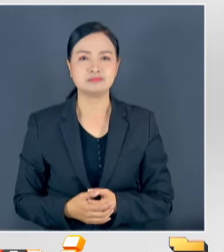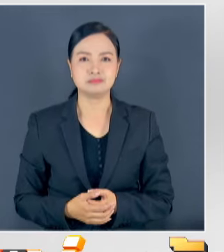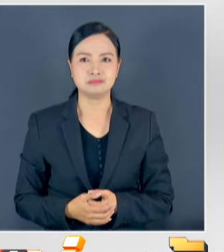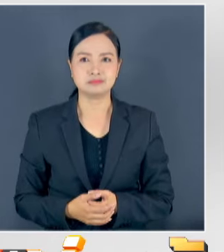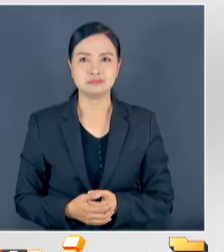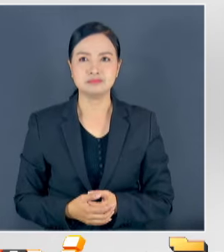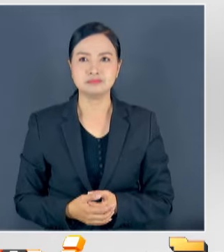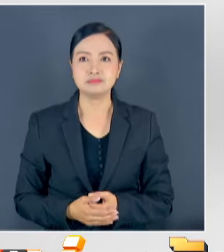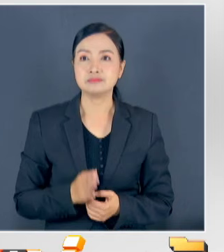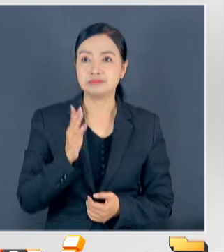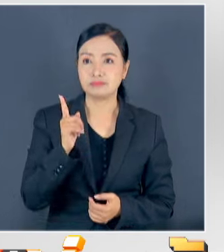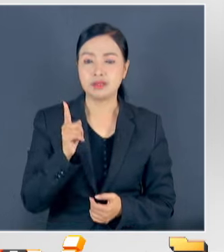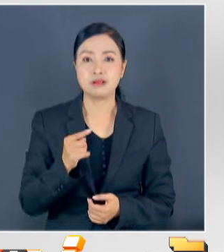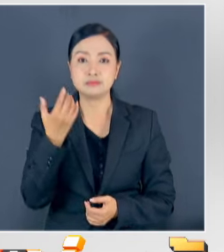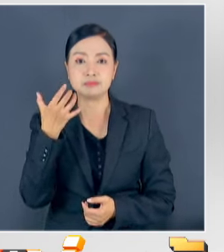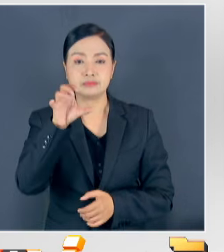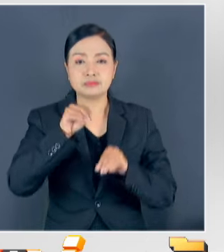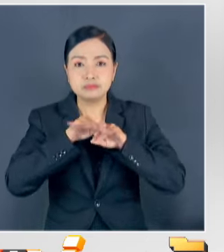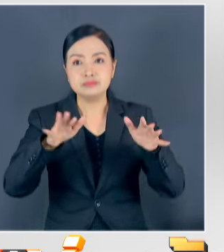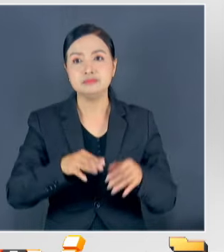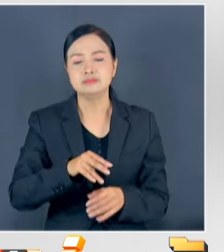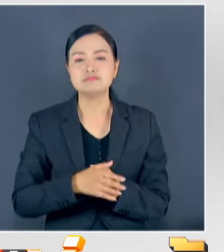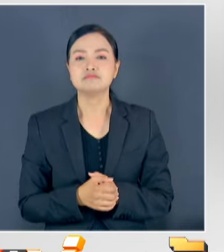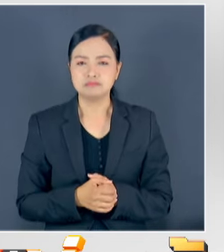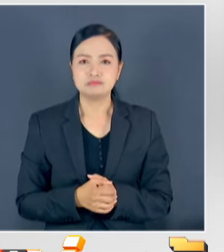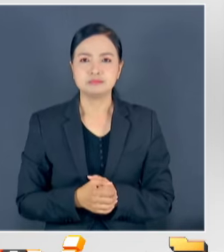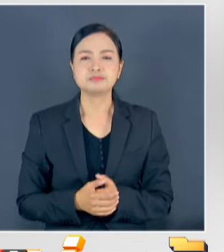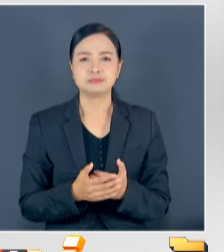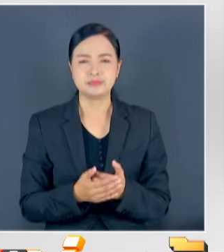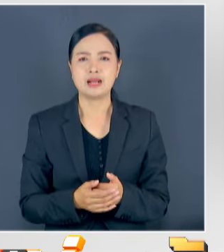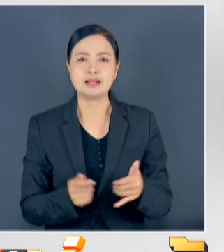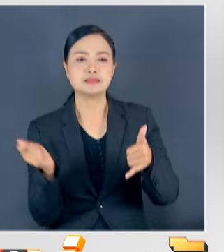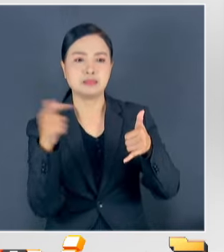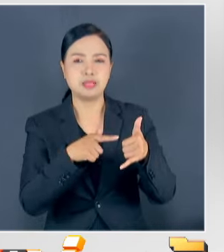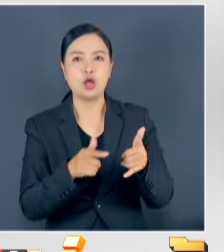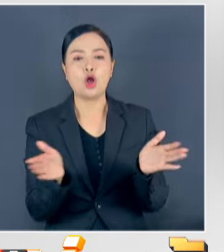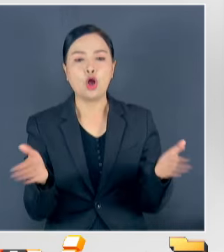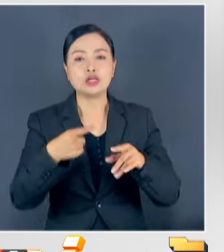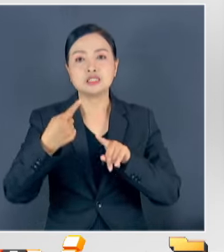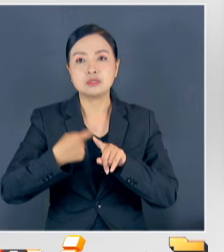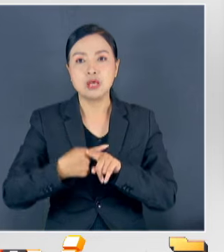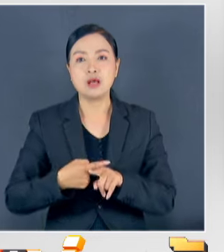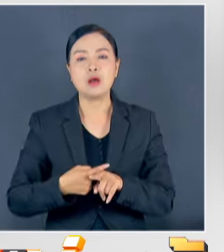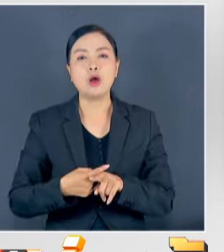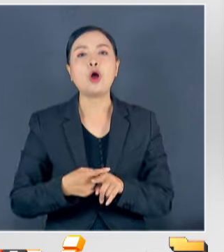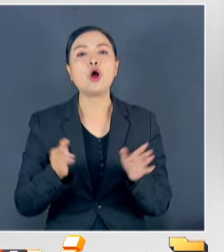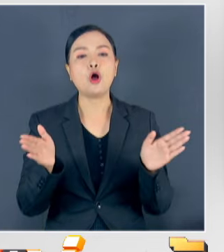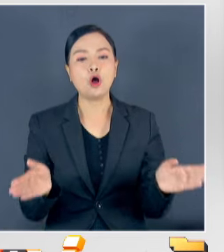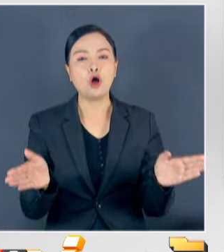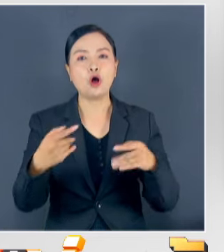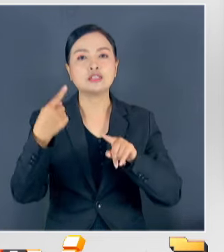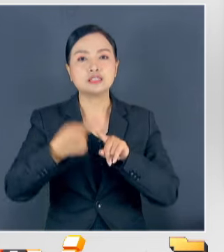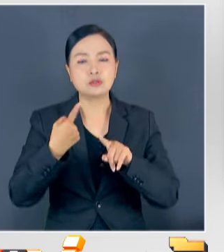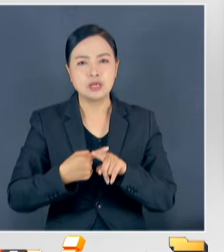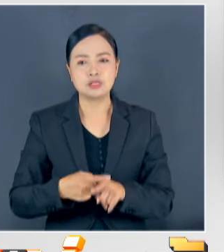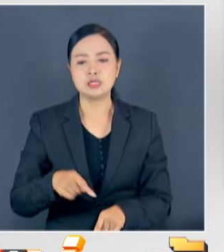นี่ฮะ คุณผู้ชมครับโพสต์หางานนี้ระบุชัดเจนรับจ้างนอนห้องเช่าที่มีผู้เสียชีวิตนอน